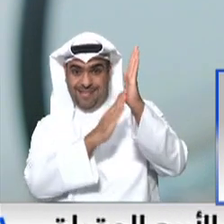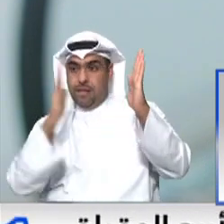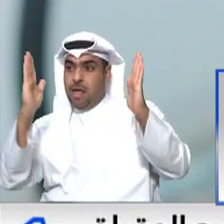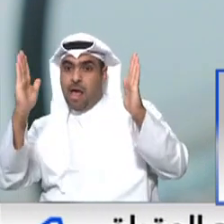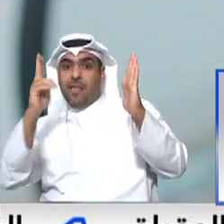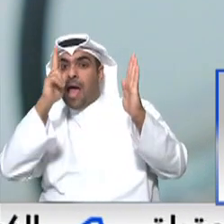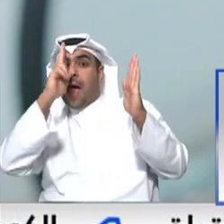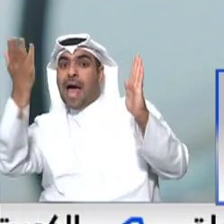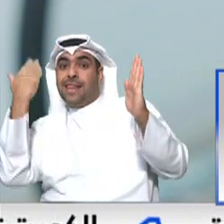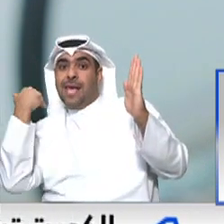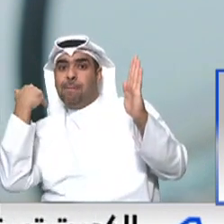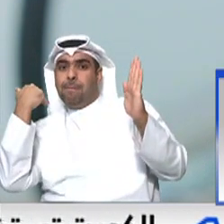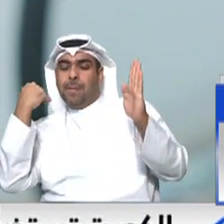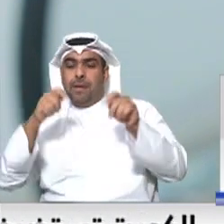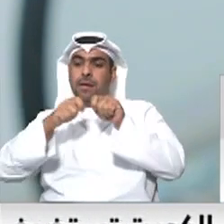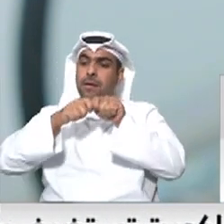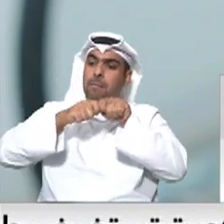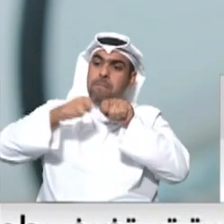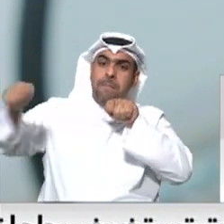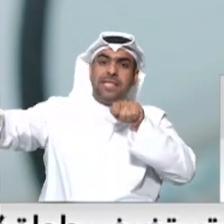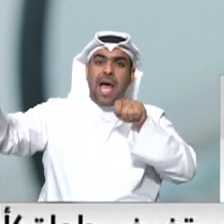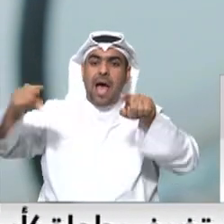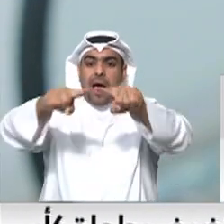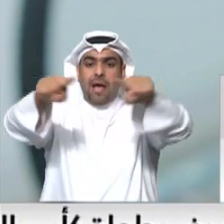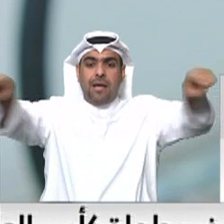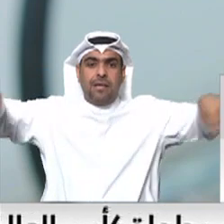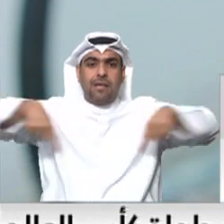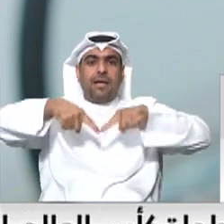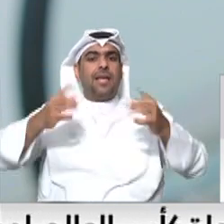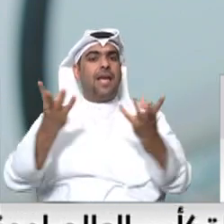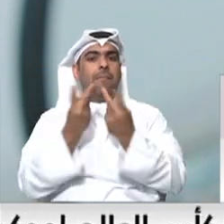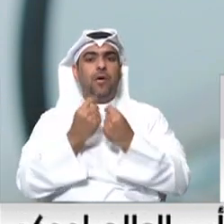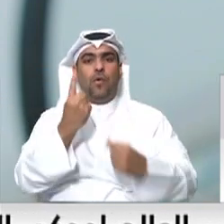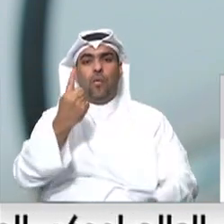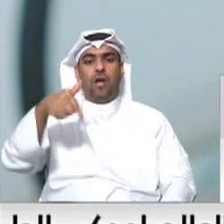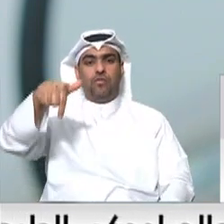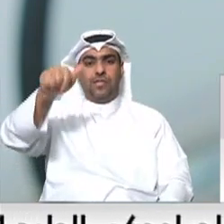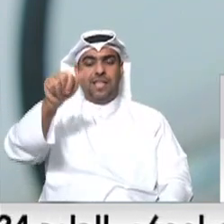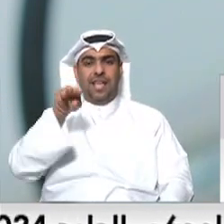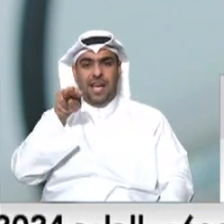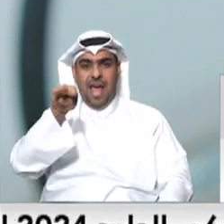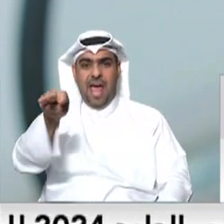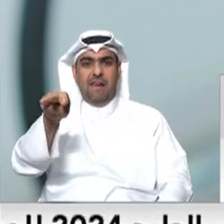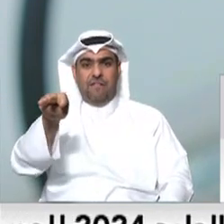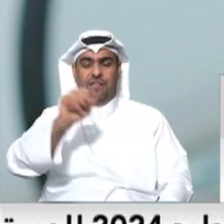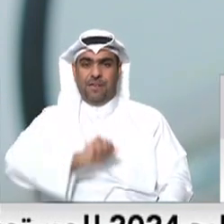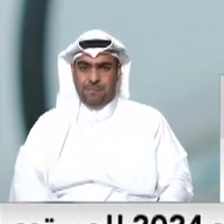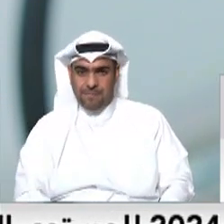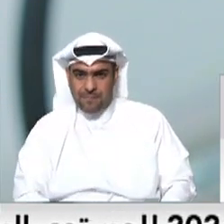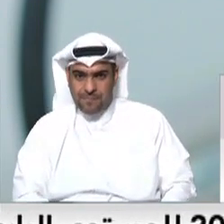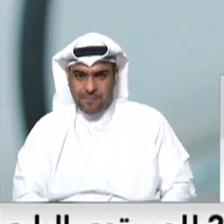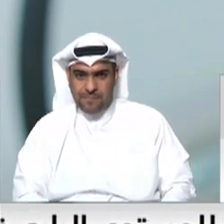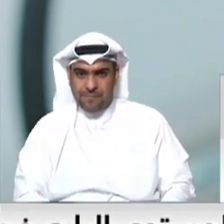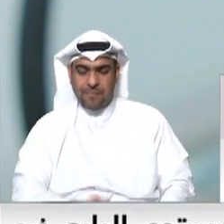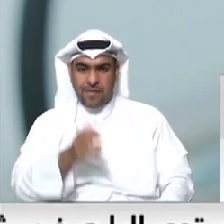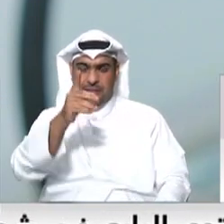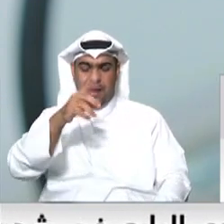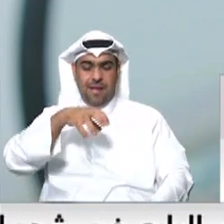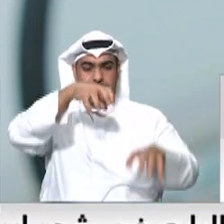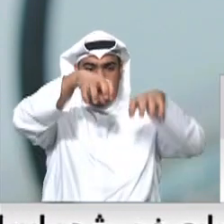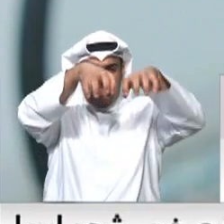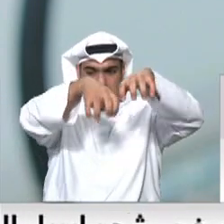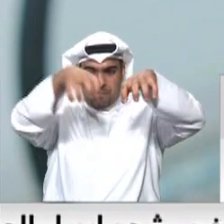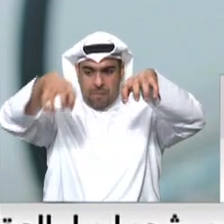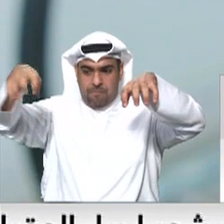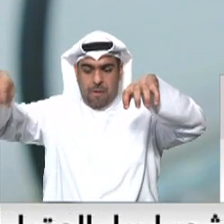المشروع 61,000 متر مربع. يتكون المشروع من عدة مباني. عندنا المبنى الرئيسي للمستشفى يتكون من سرداب